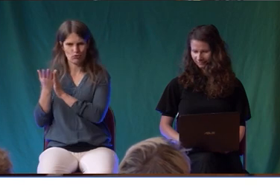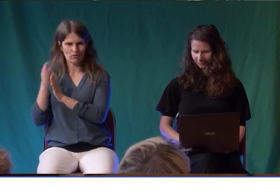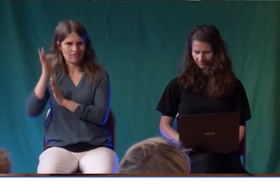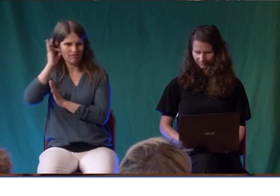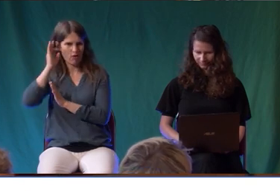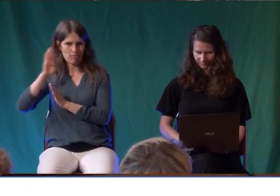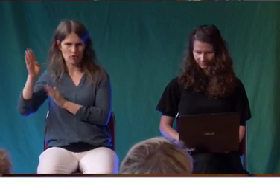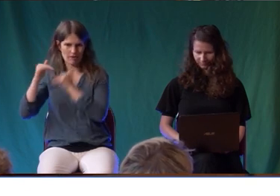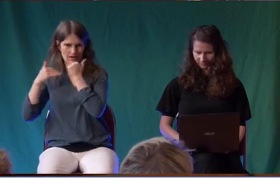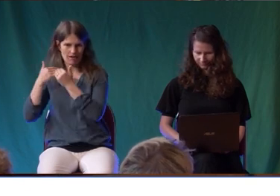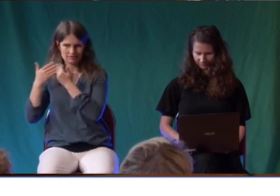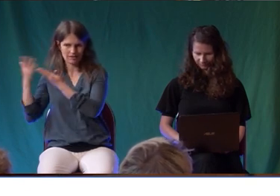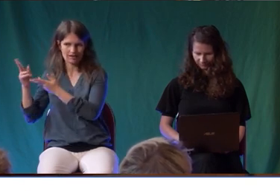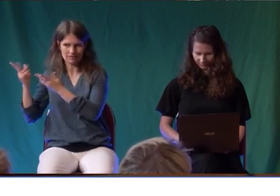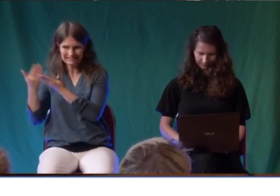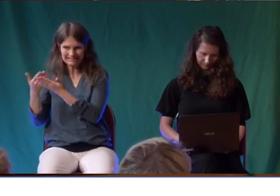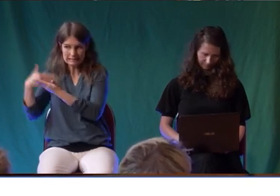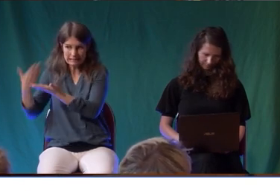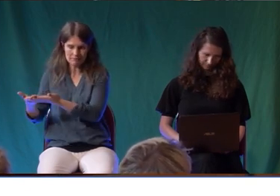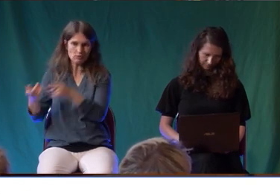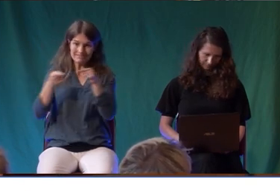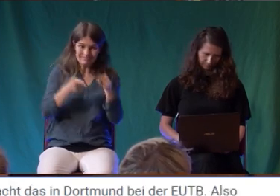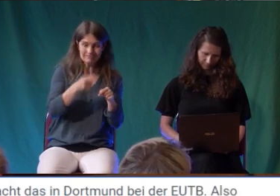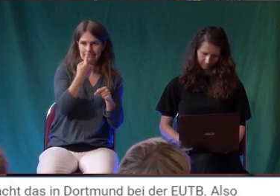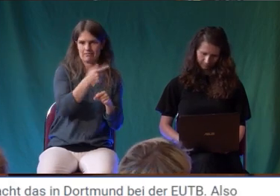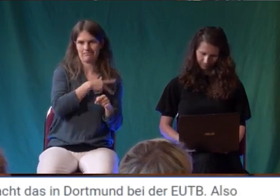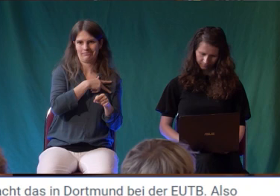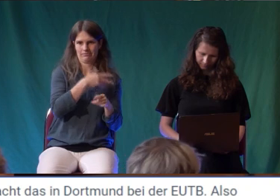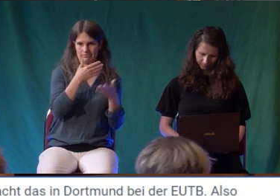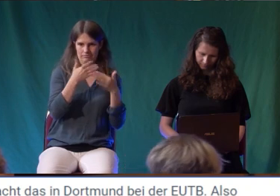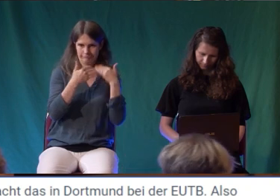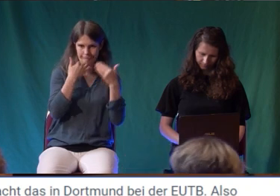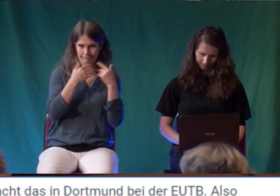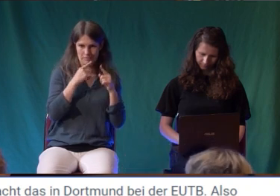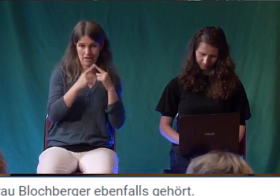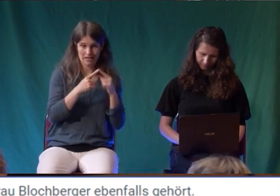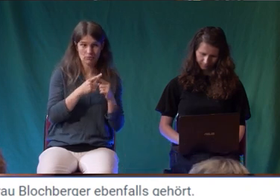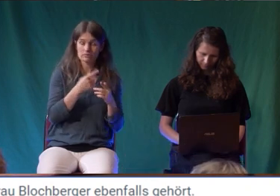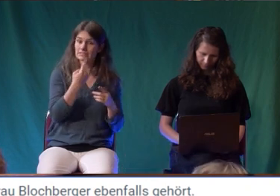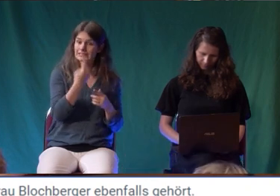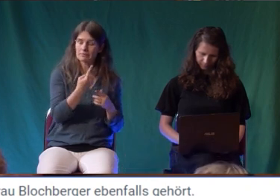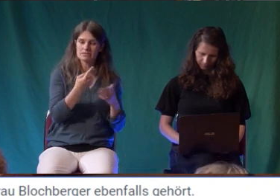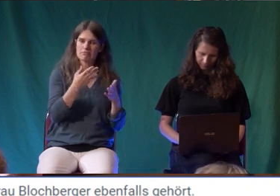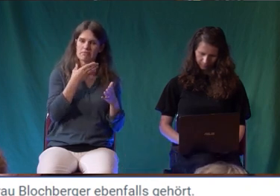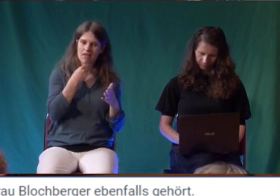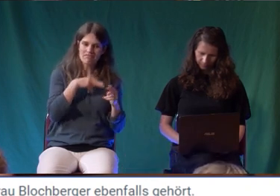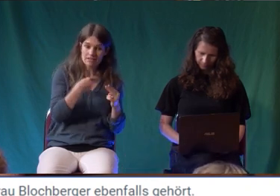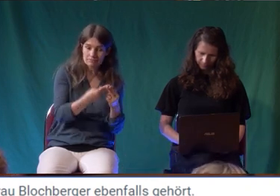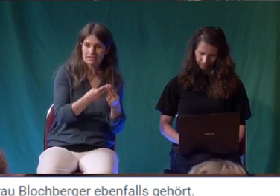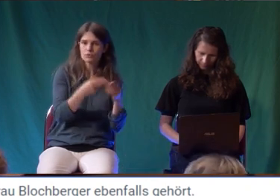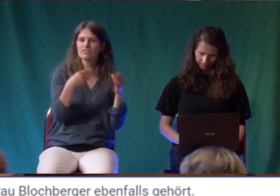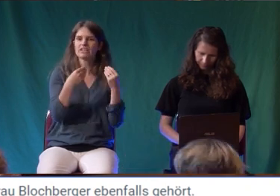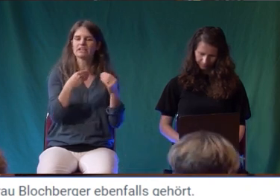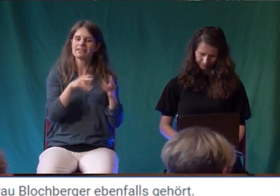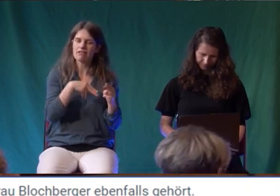dass sie zu diesem Thema also bedarfsgerechte und qualitätsgesicherte Unterstützung von Eltern zum